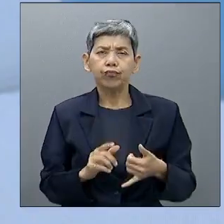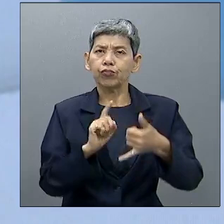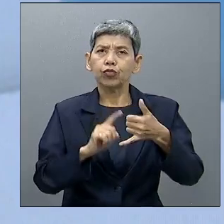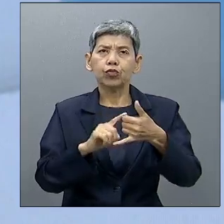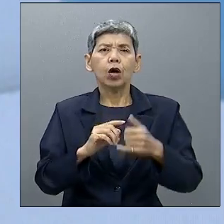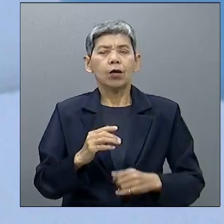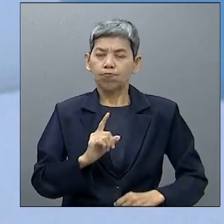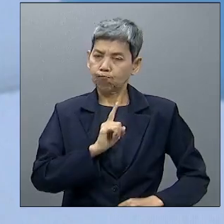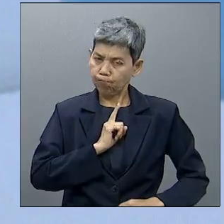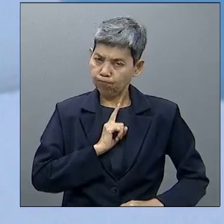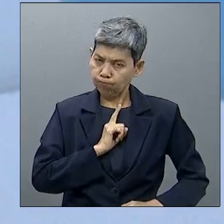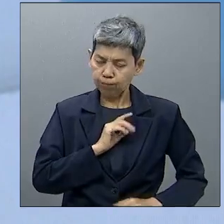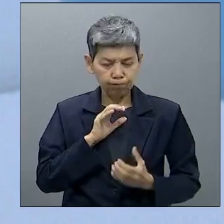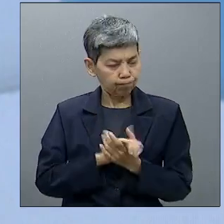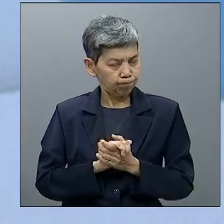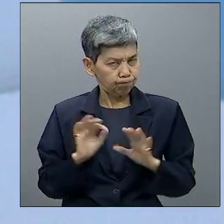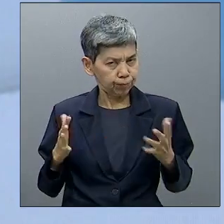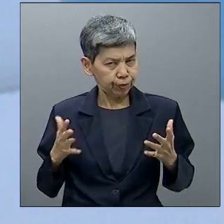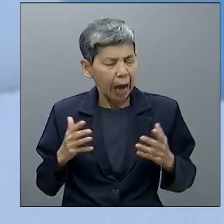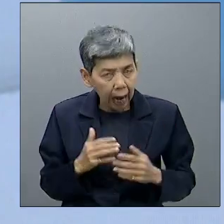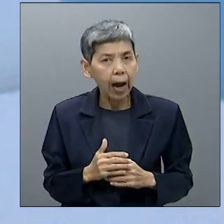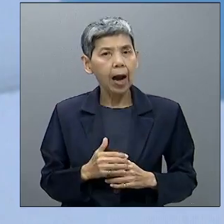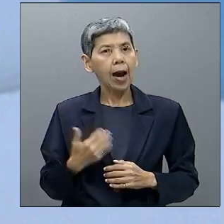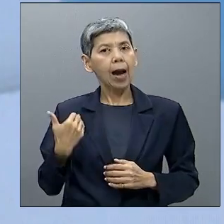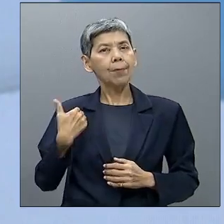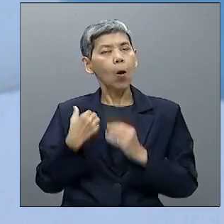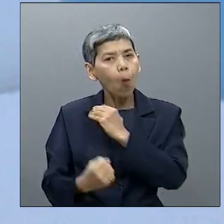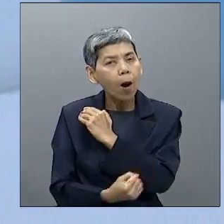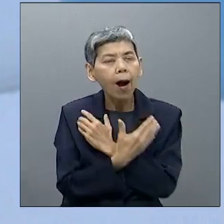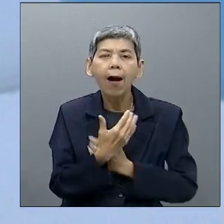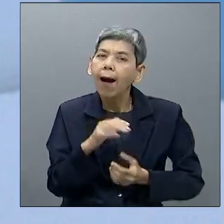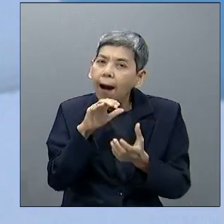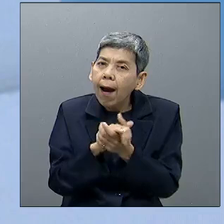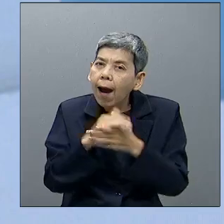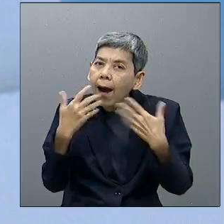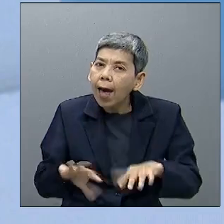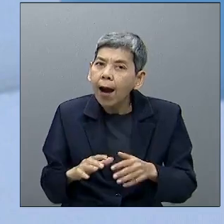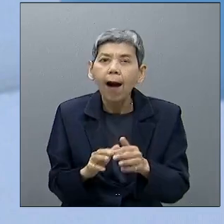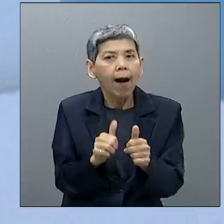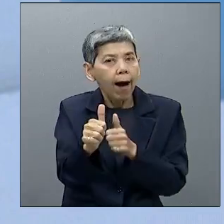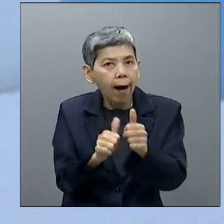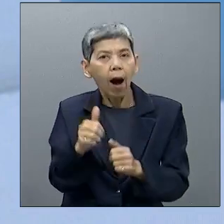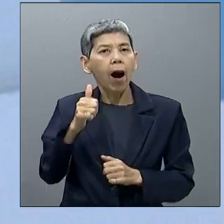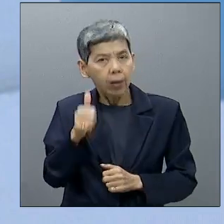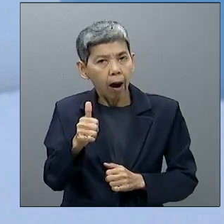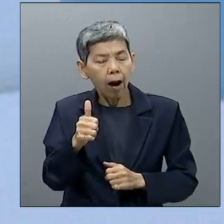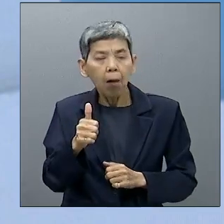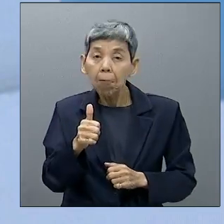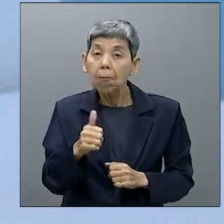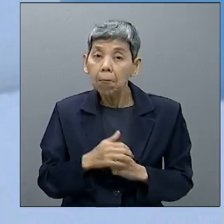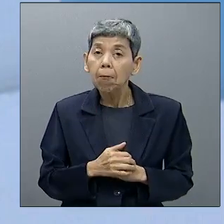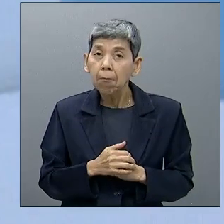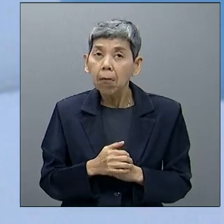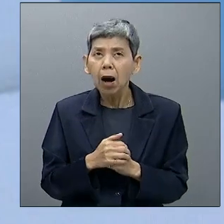คโสดยังไม่สมรสแต่ว่าล่าสุดมีการเปิดโอกาสให้กับผู้หญิงที่แต่งงานแล้วได้เข้ามาประกวดด้วยกับเวที Miss